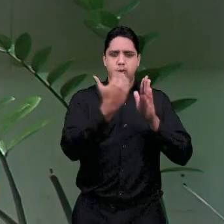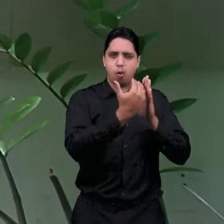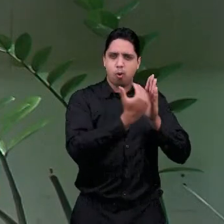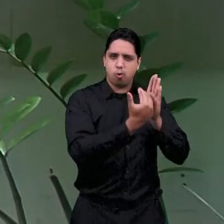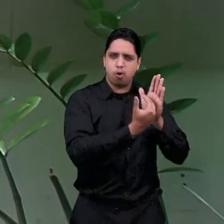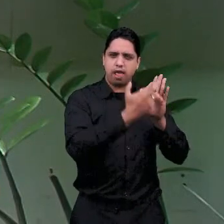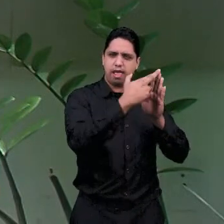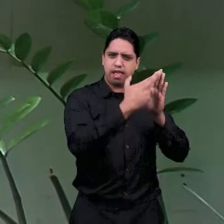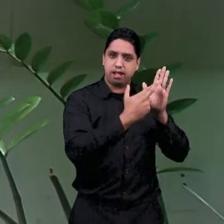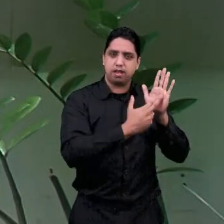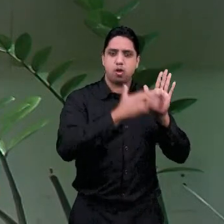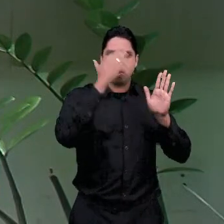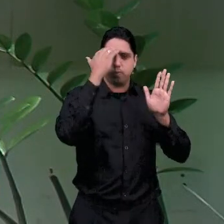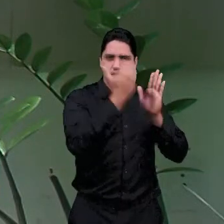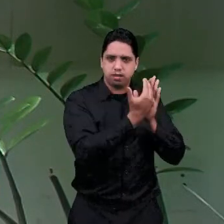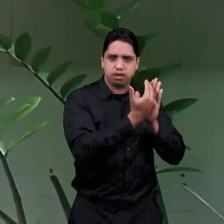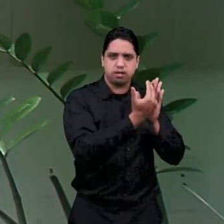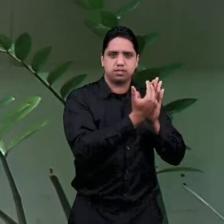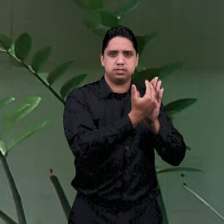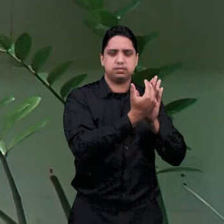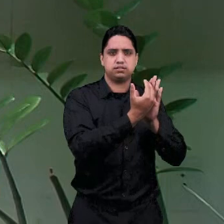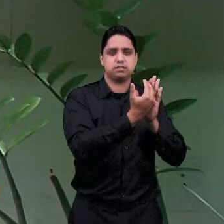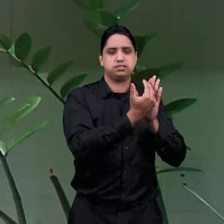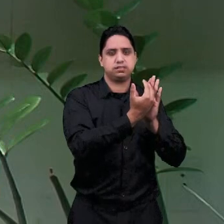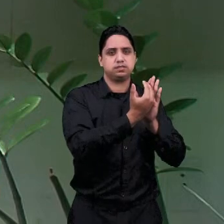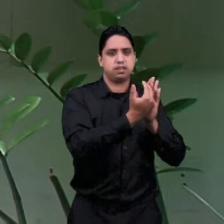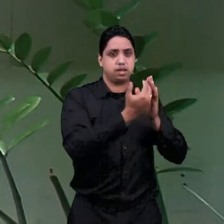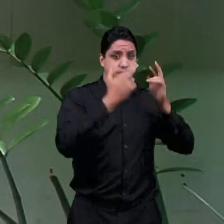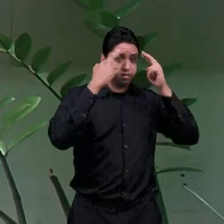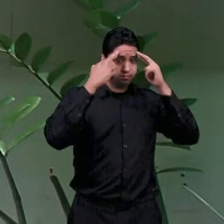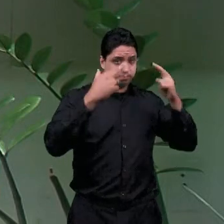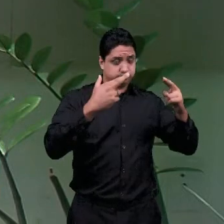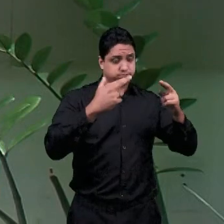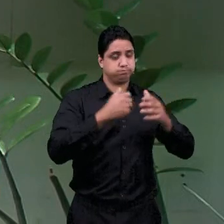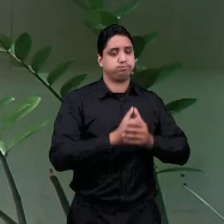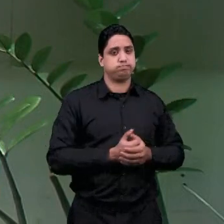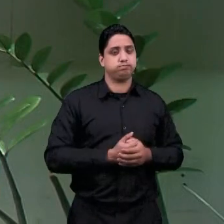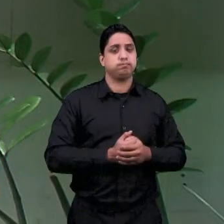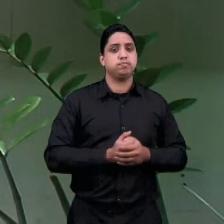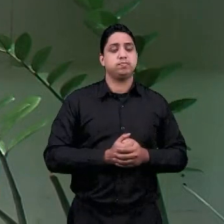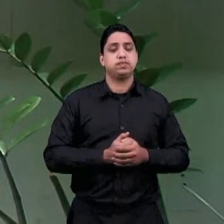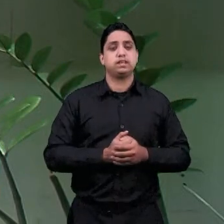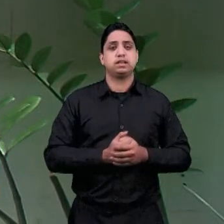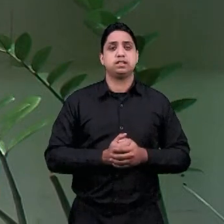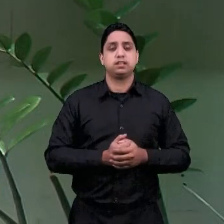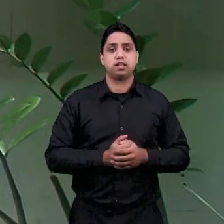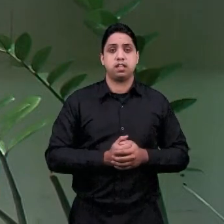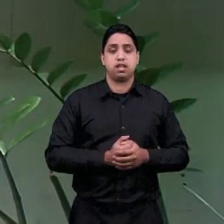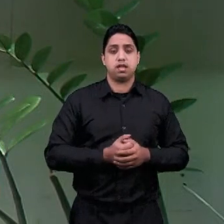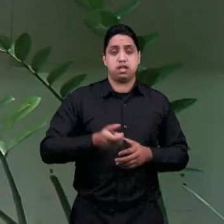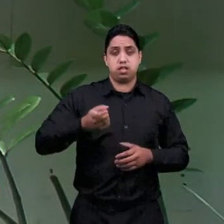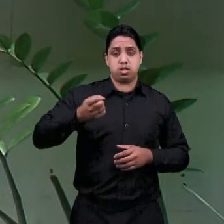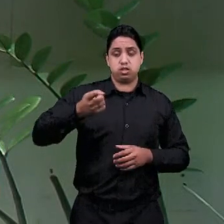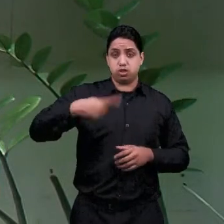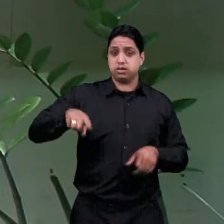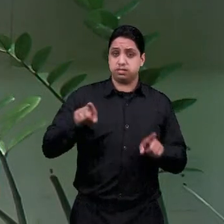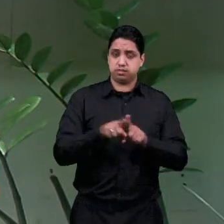de ne pas suivre les recommandations des autorités sanitaires. Mais notre parole